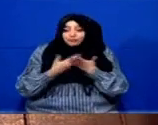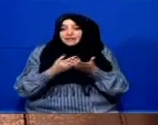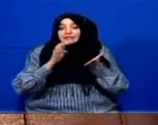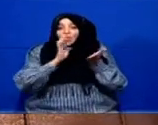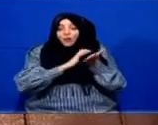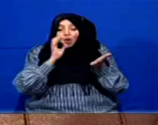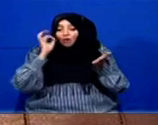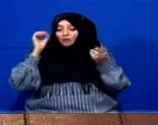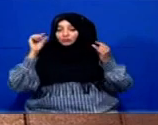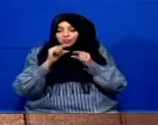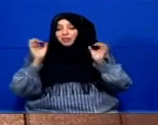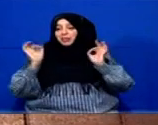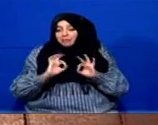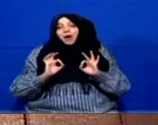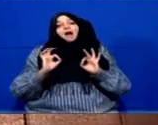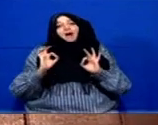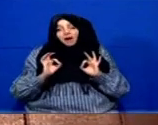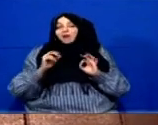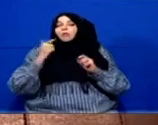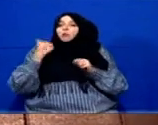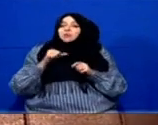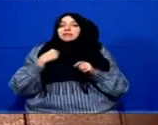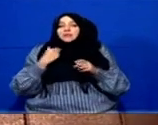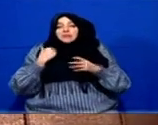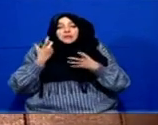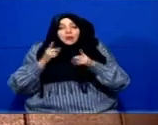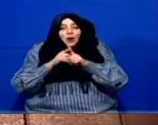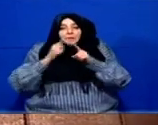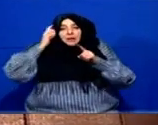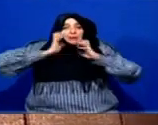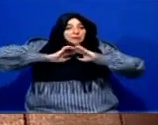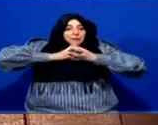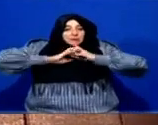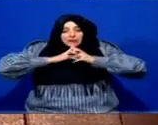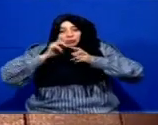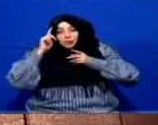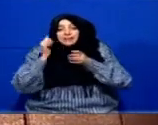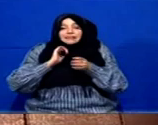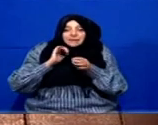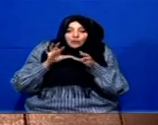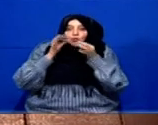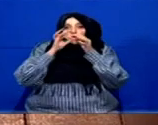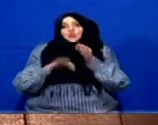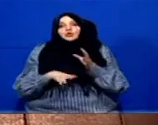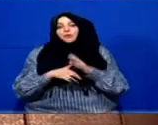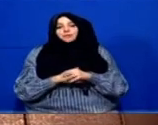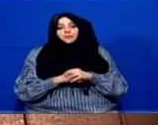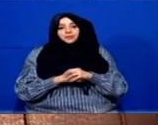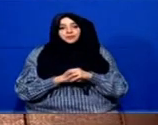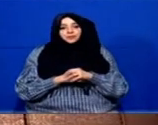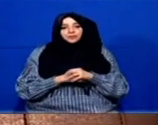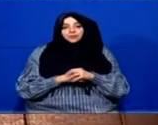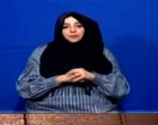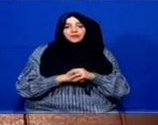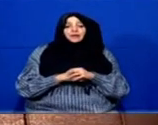ولكن فضلا عن ذلك الايات القرانيه التي دلت على هذا المعنى الان